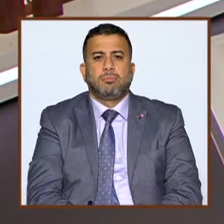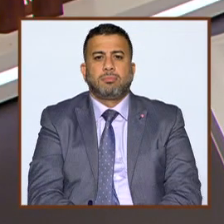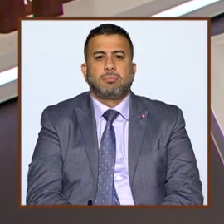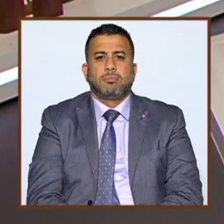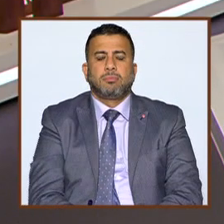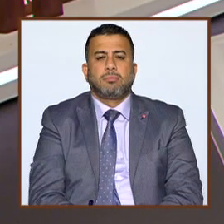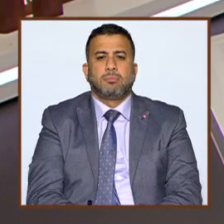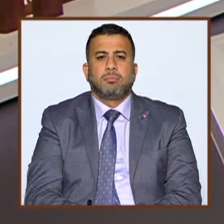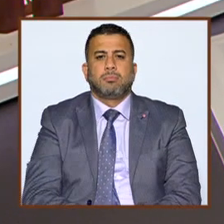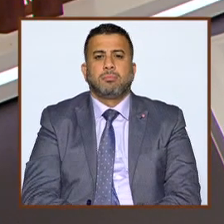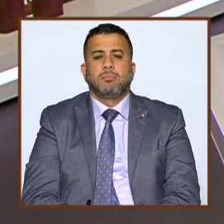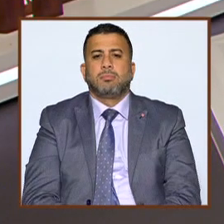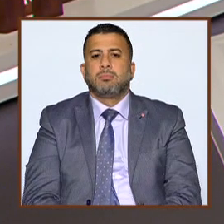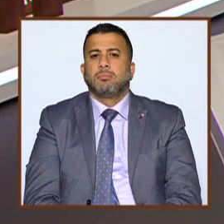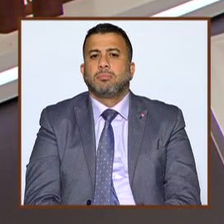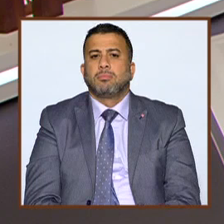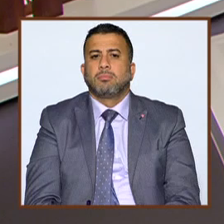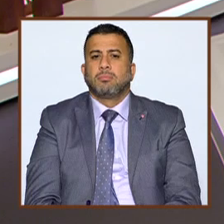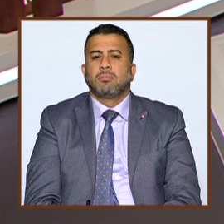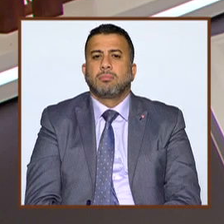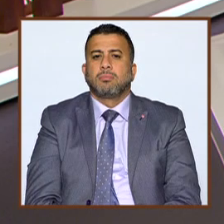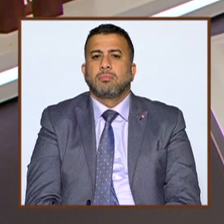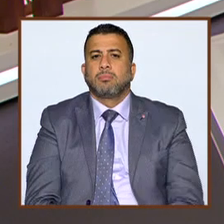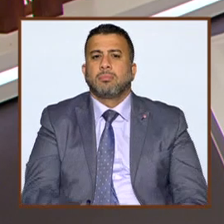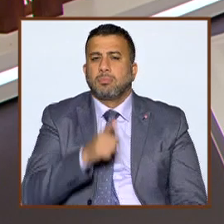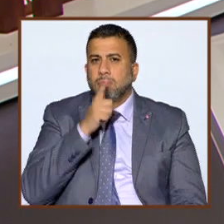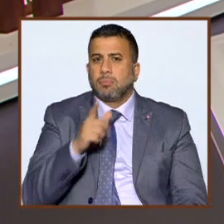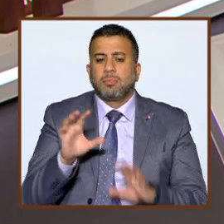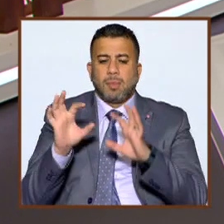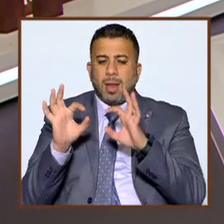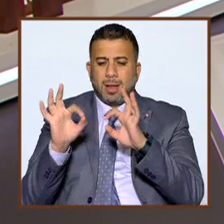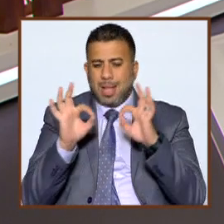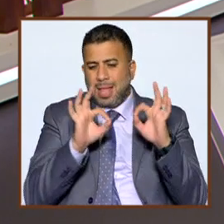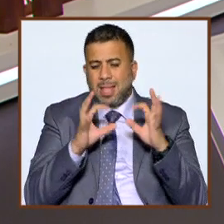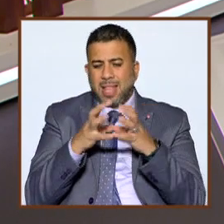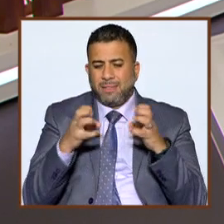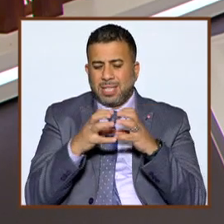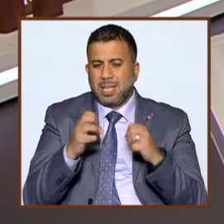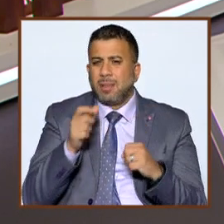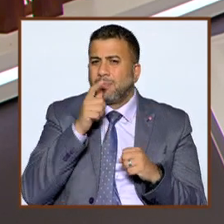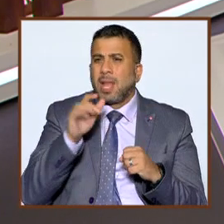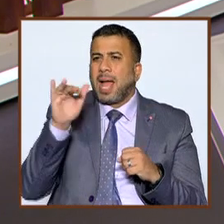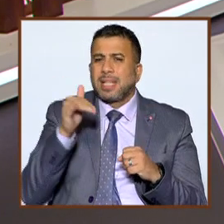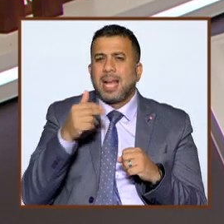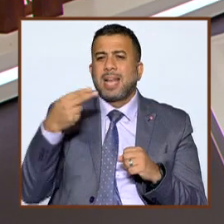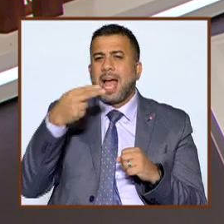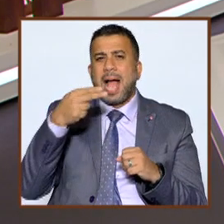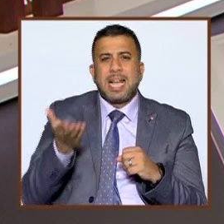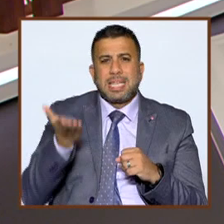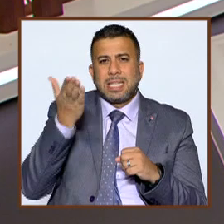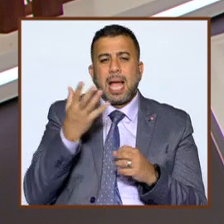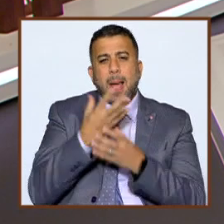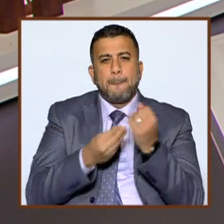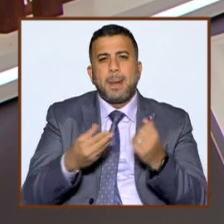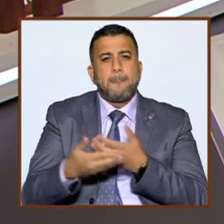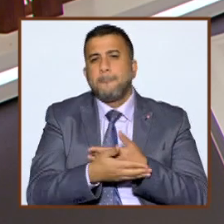وسؤال أيضا مع ماذا يقصد آتينا عيسى بن مريم البينات وأيدناه بروح القدس؟ إن شاء